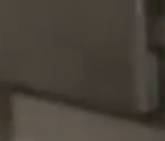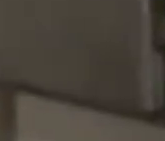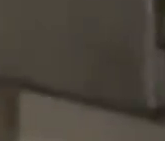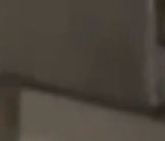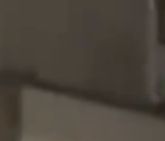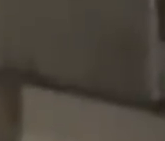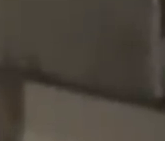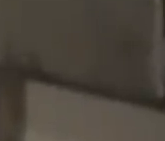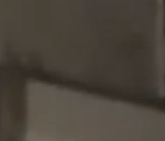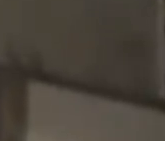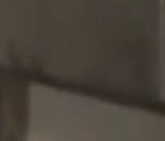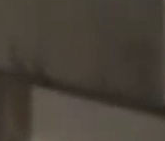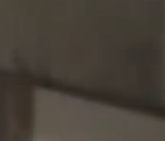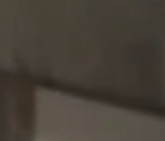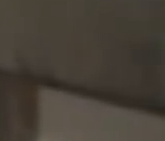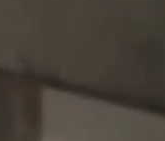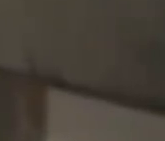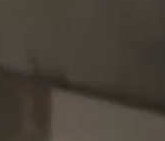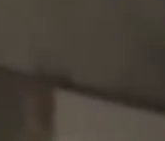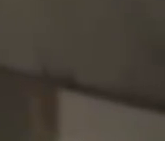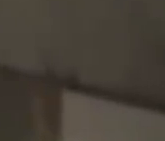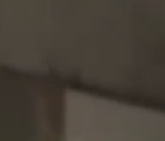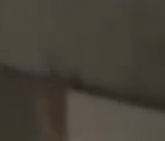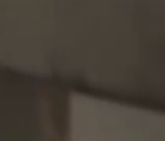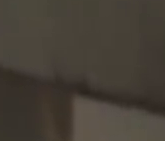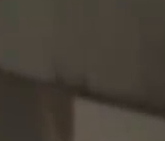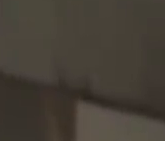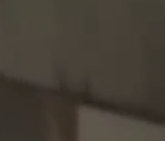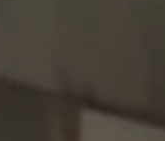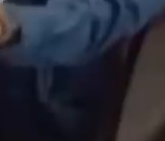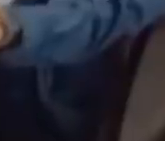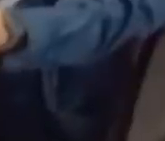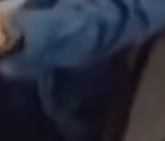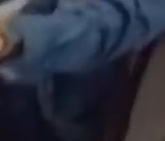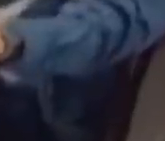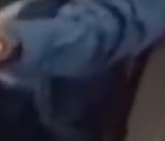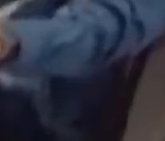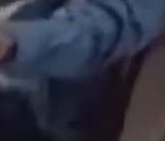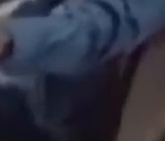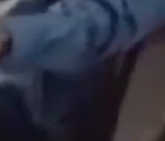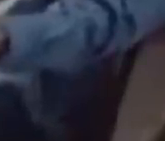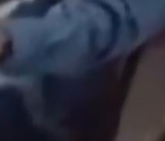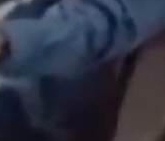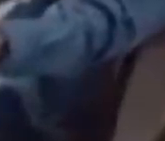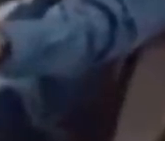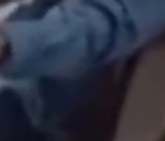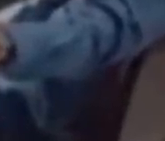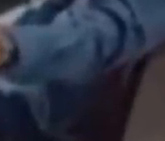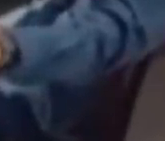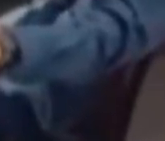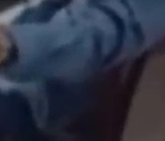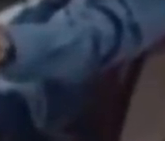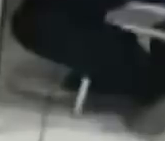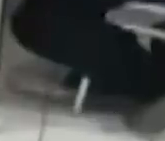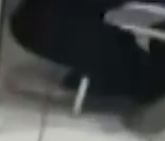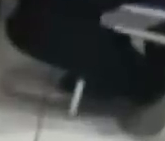Ya, mungkin cak mau solusinya dari pihak yang berwenang. Hingga saat ini, Edo masih diperiksa